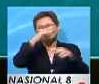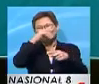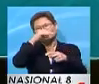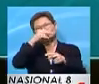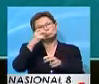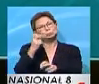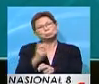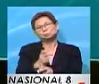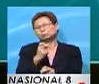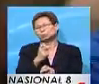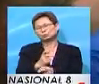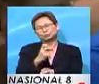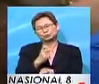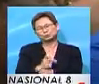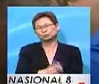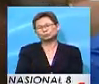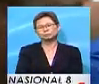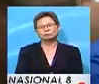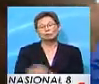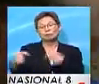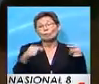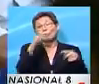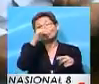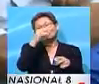bukanlah satu laluan yang